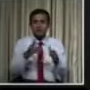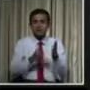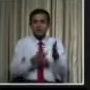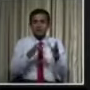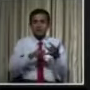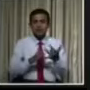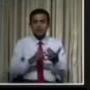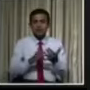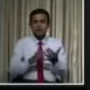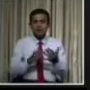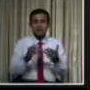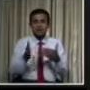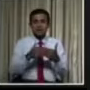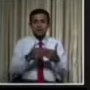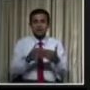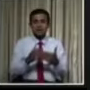අත්අඩංගුවට